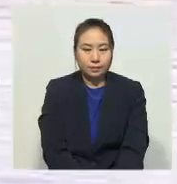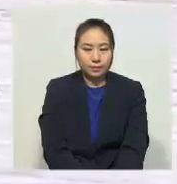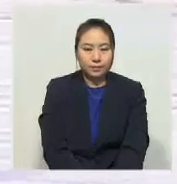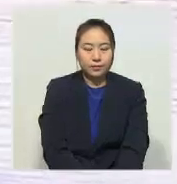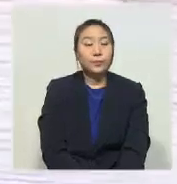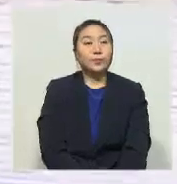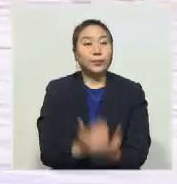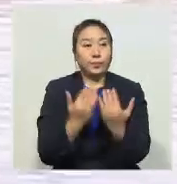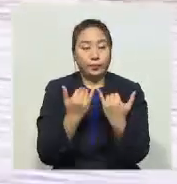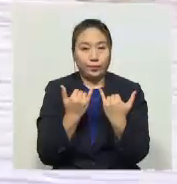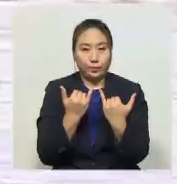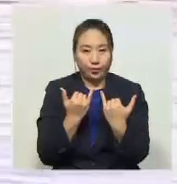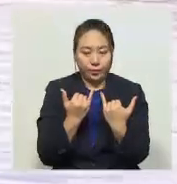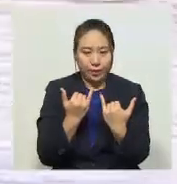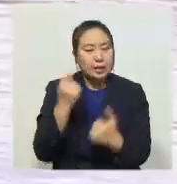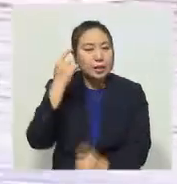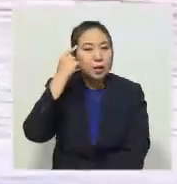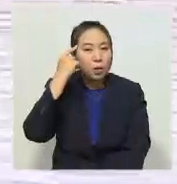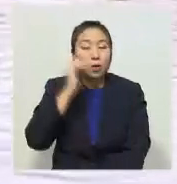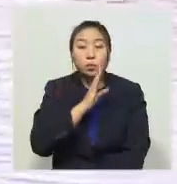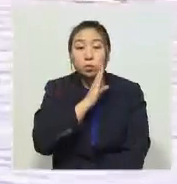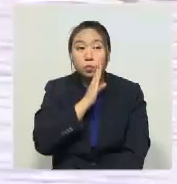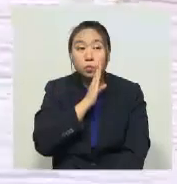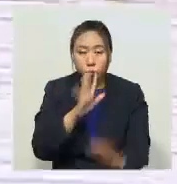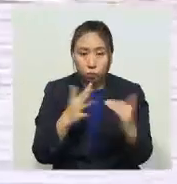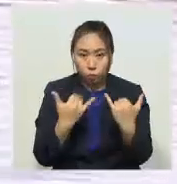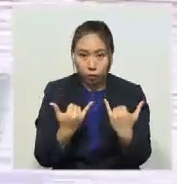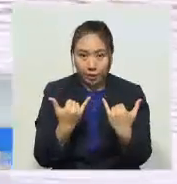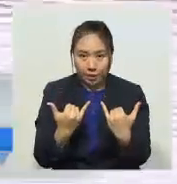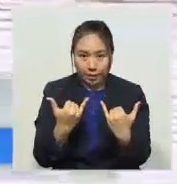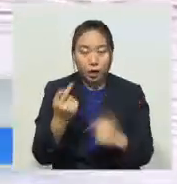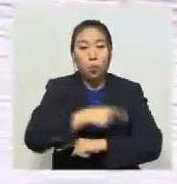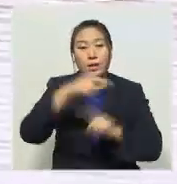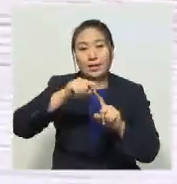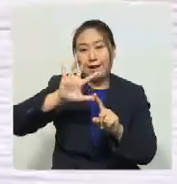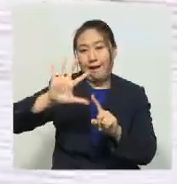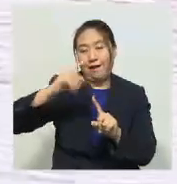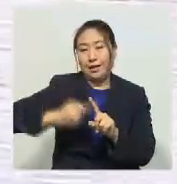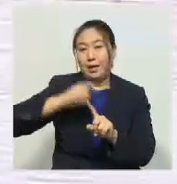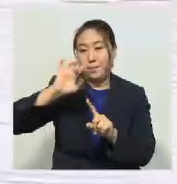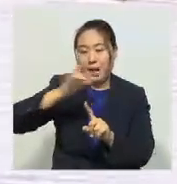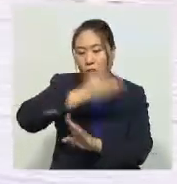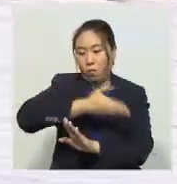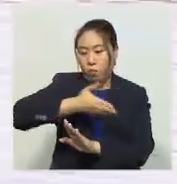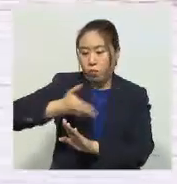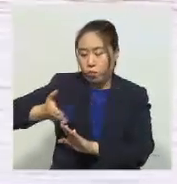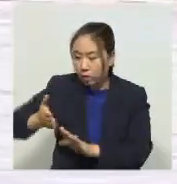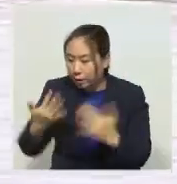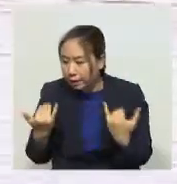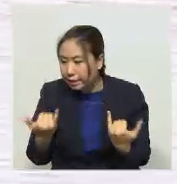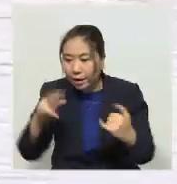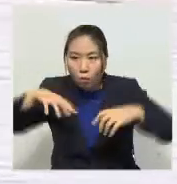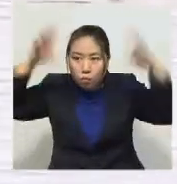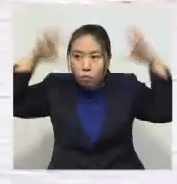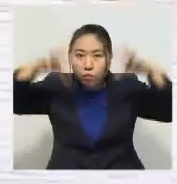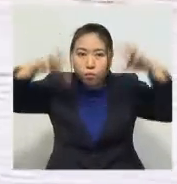ค่ะคุณกรองแก้วคุณปวีณานะคะคาดว่าถ้าสมมุติวันนี้แล้วก็ไปถึงวันที่5สิงหาคมนี้ยังไม่มีฝนตกลงมาเพิ่มตามประกา